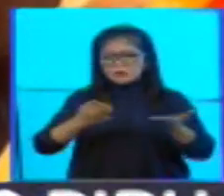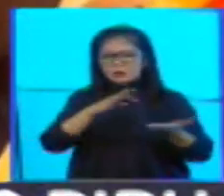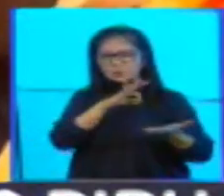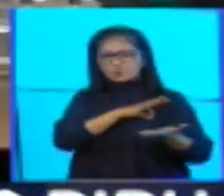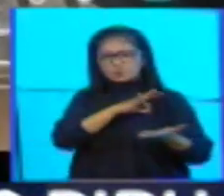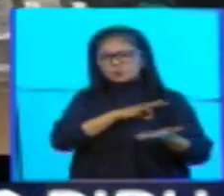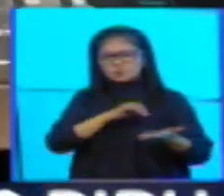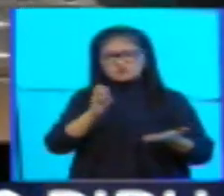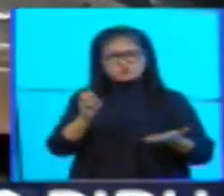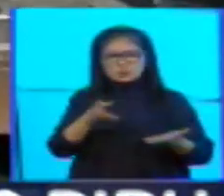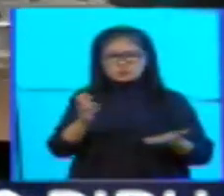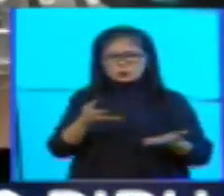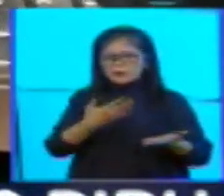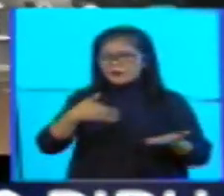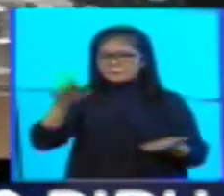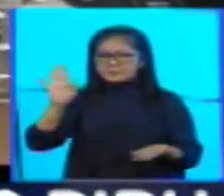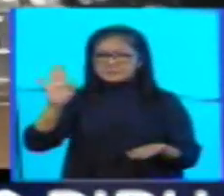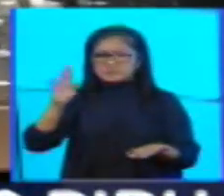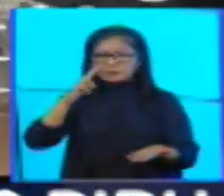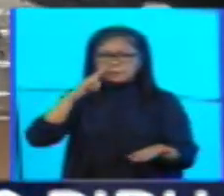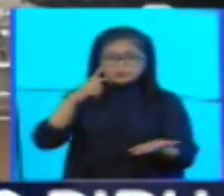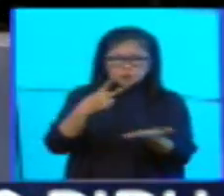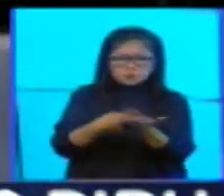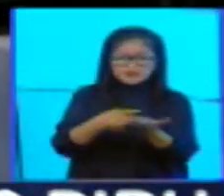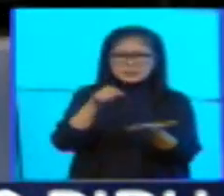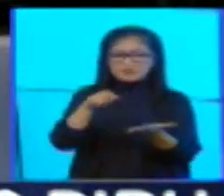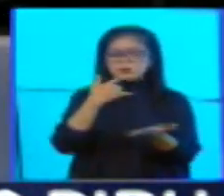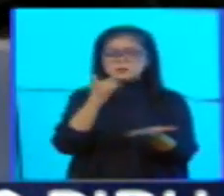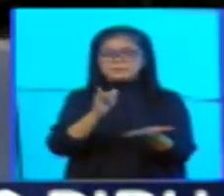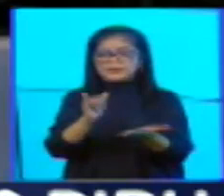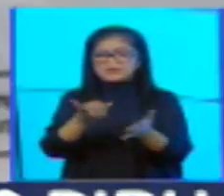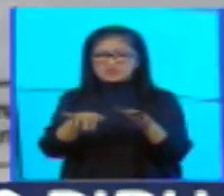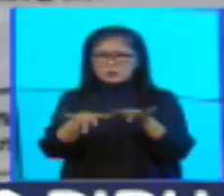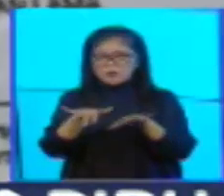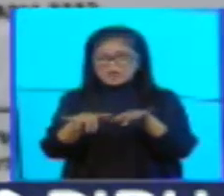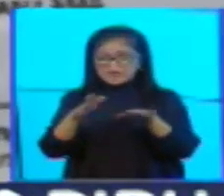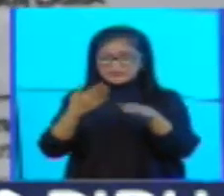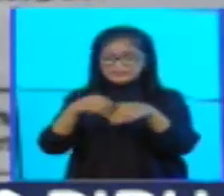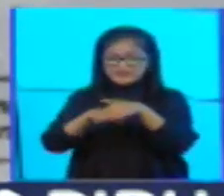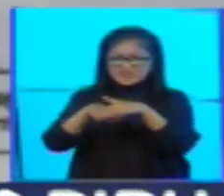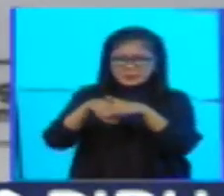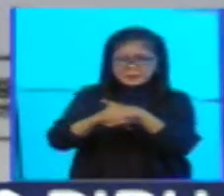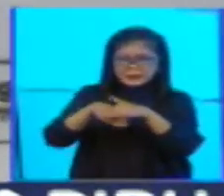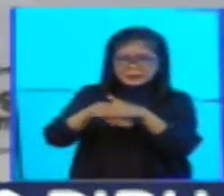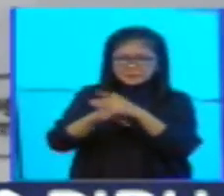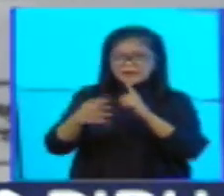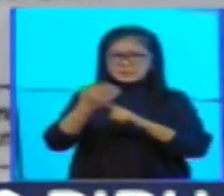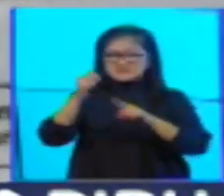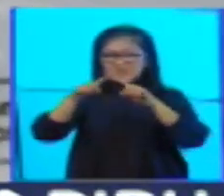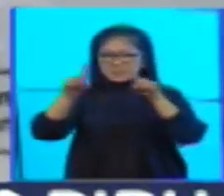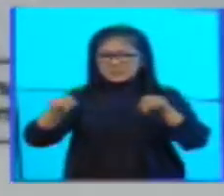rupiah. Sejumlah barang bukti disita diantaranya perangkat komputer, mesin printer, serta hasil tes swab PCR palsu.